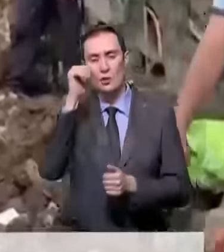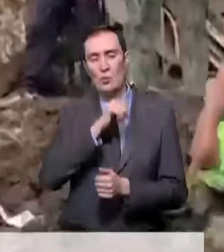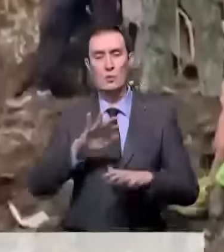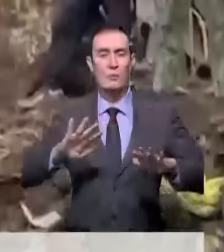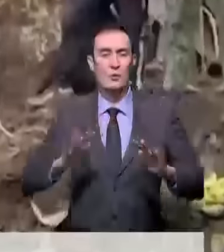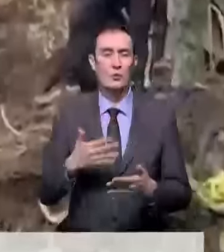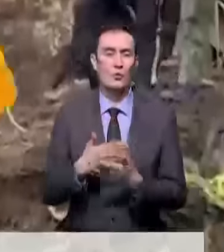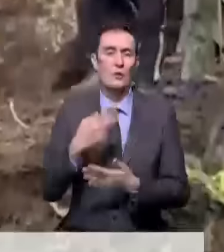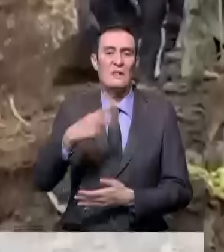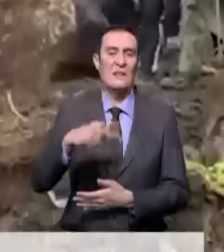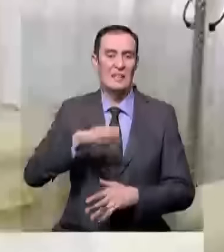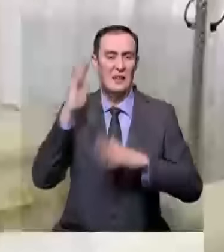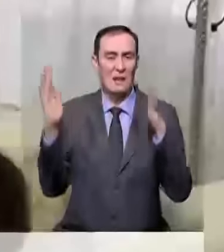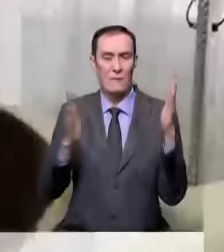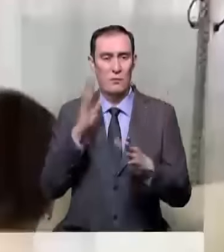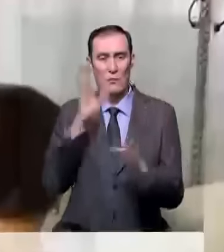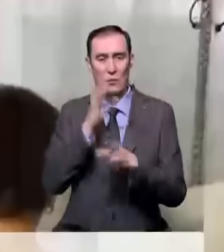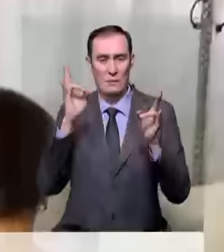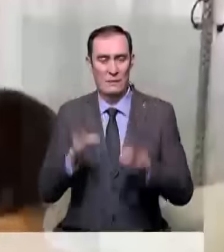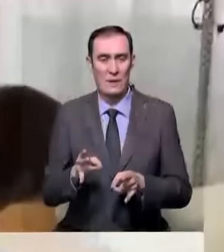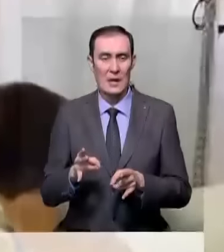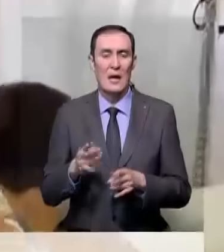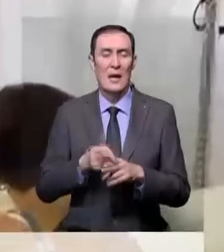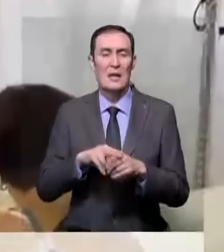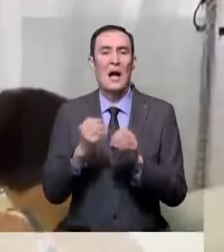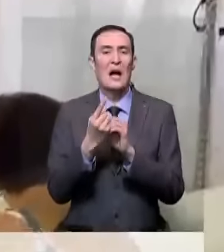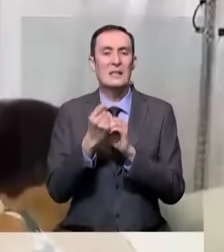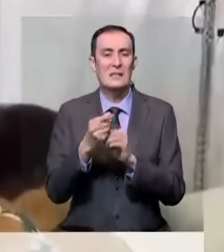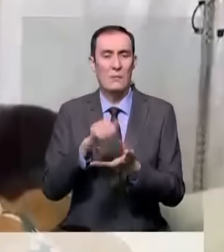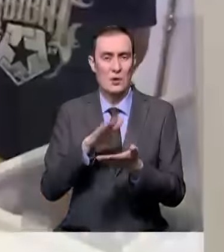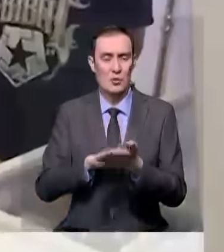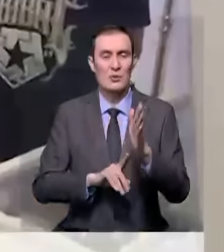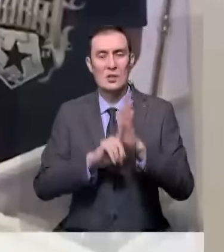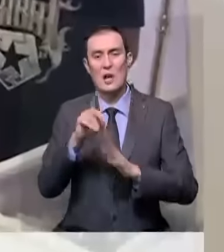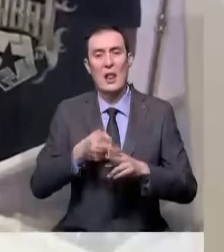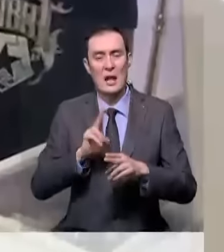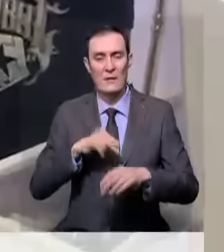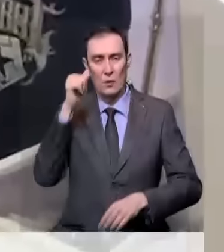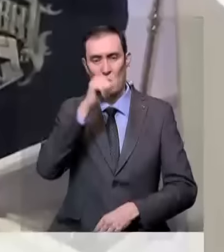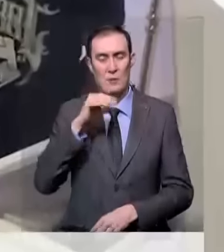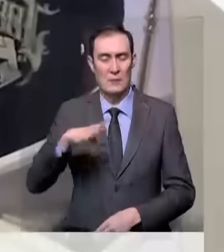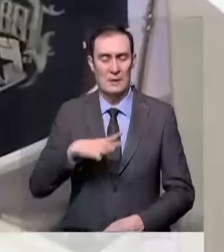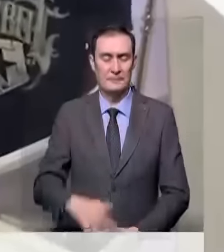происходит до 20 тайфунов и штормов. Трами уже 11-й по счету с начала года.